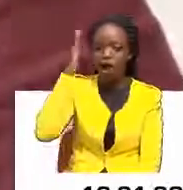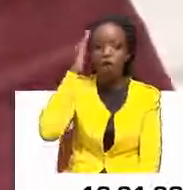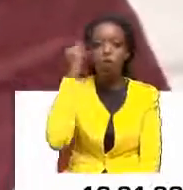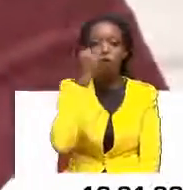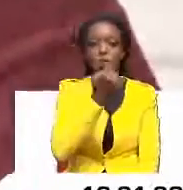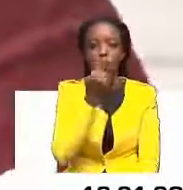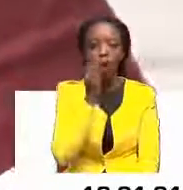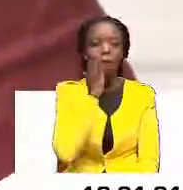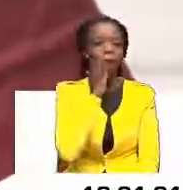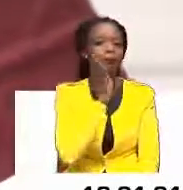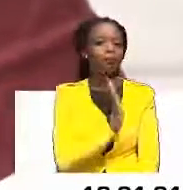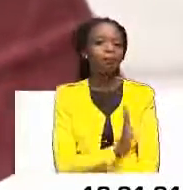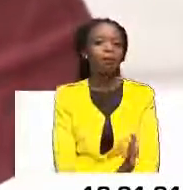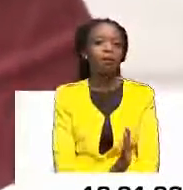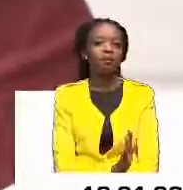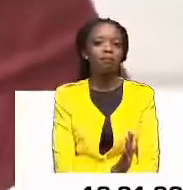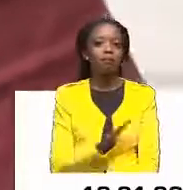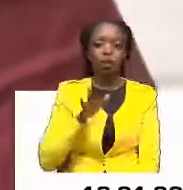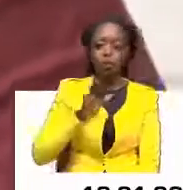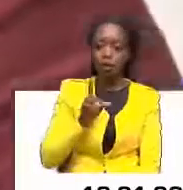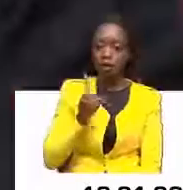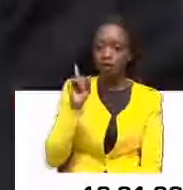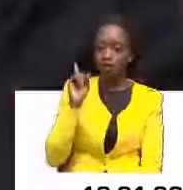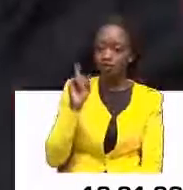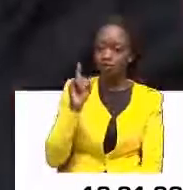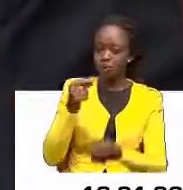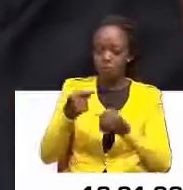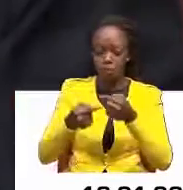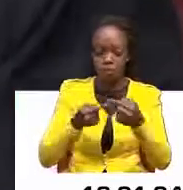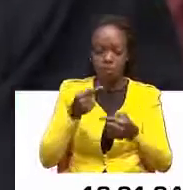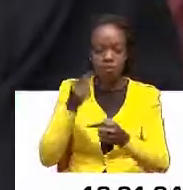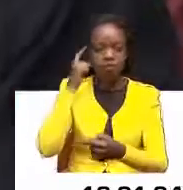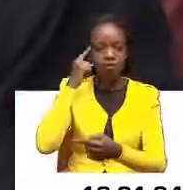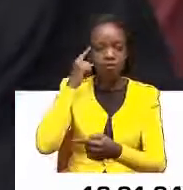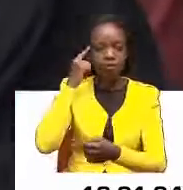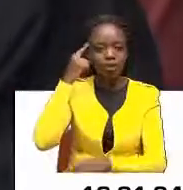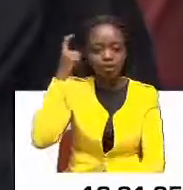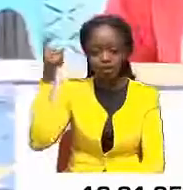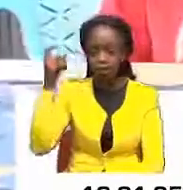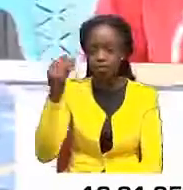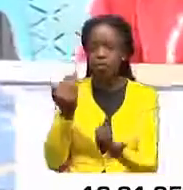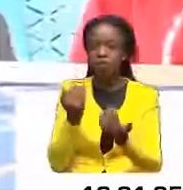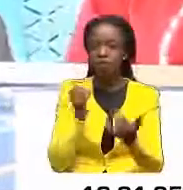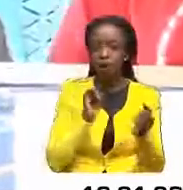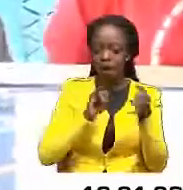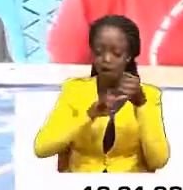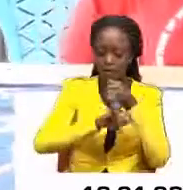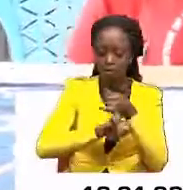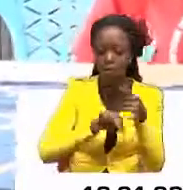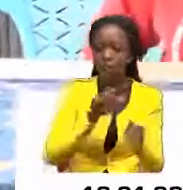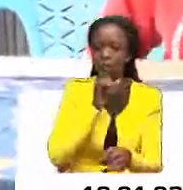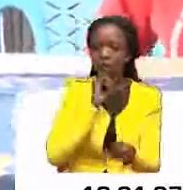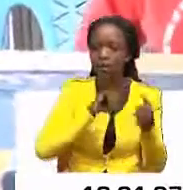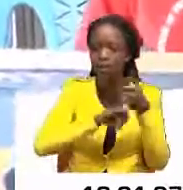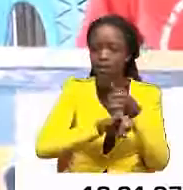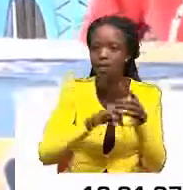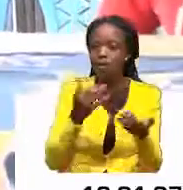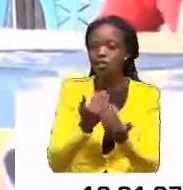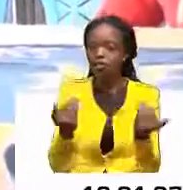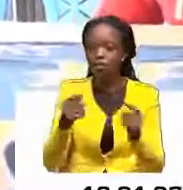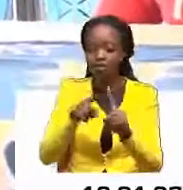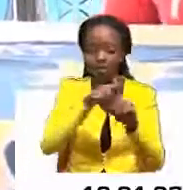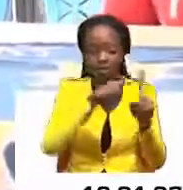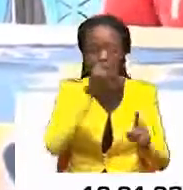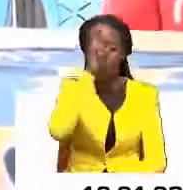mzazi. Wanawake hao wamesalia na kumbukumbu za watoto na bwana zao kuuawa na maafisa wa